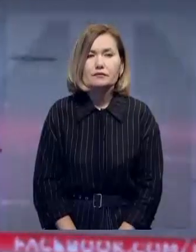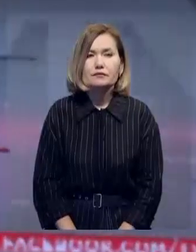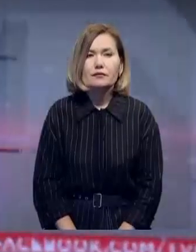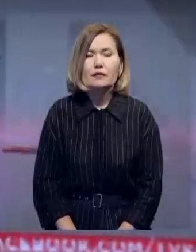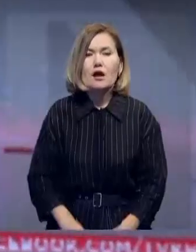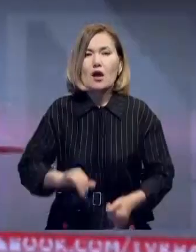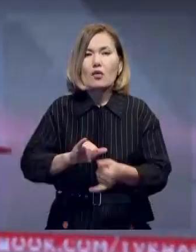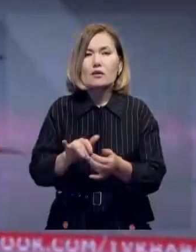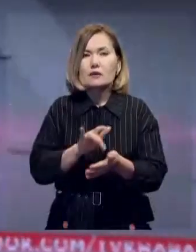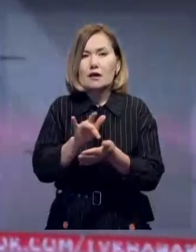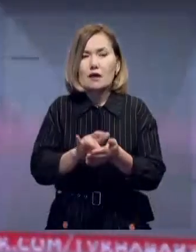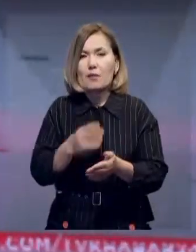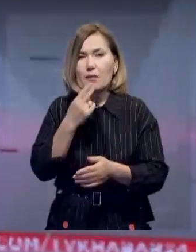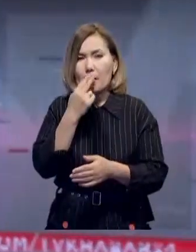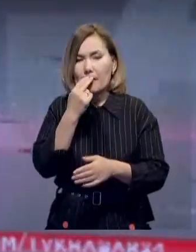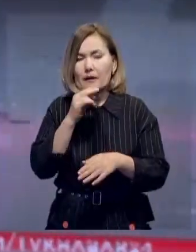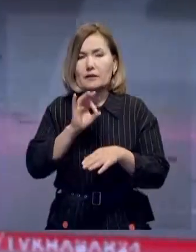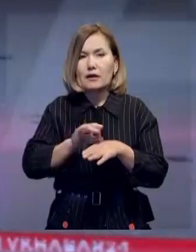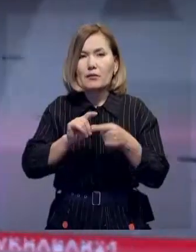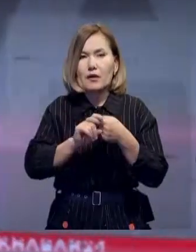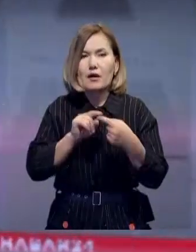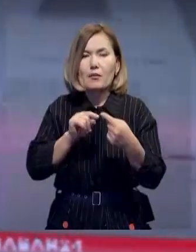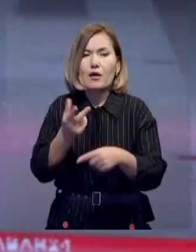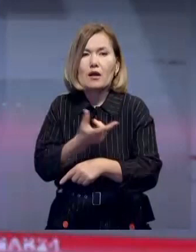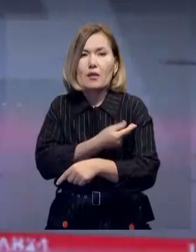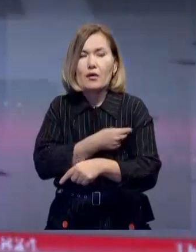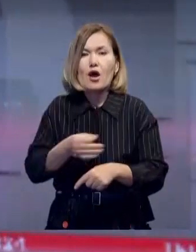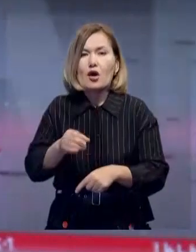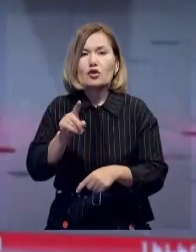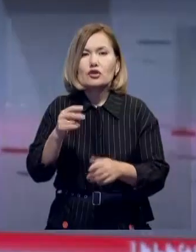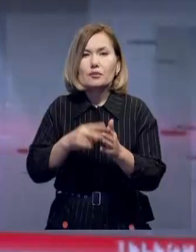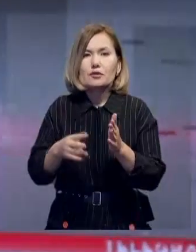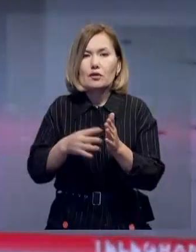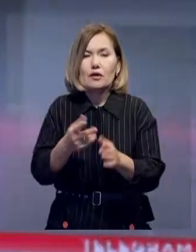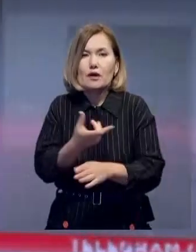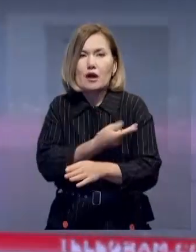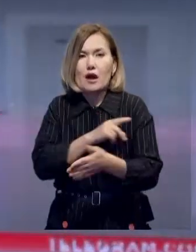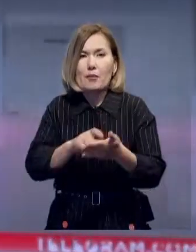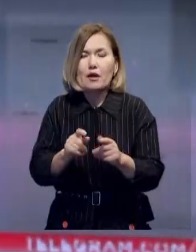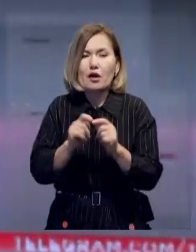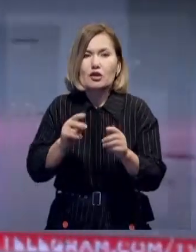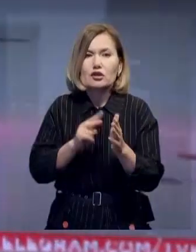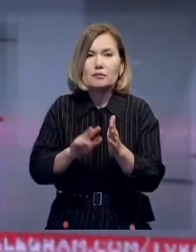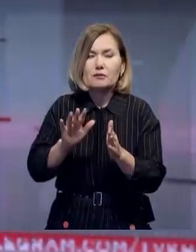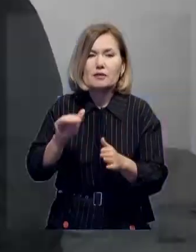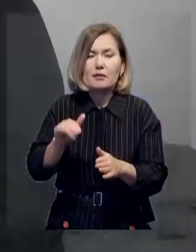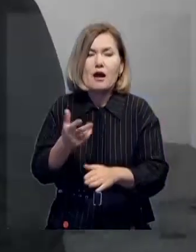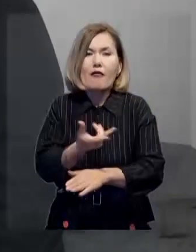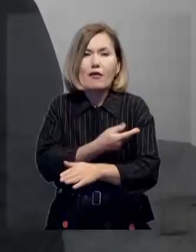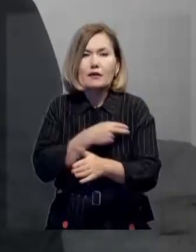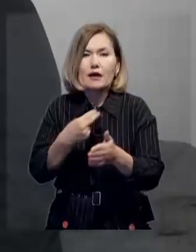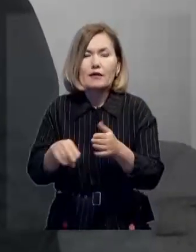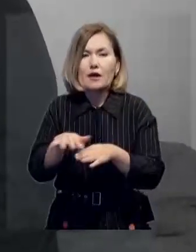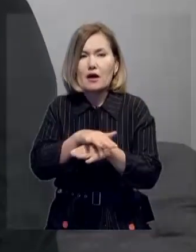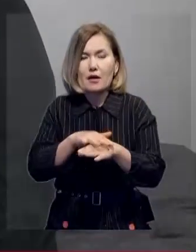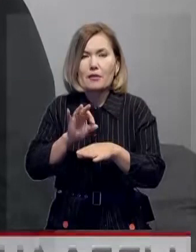Өскемендіктер тұмауға қарсы жаппай вакцина алып жатыр. Облыста 179 егу кабинеті ашылып, 75 мыңнан аса вакцина сатып алынды. Халықтың